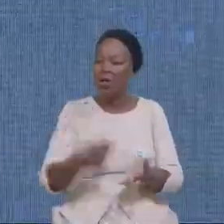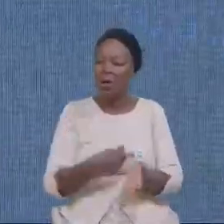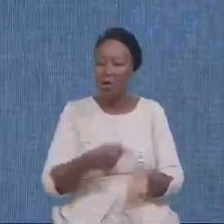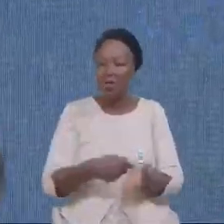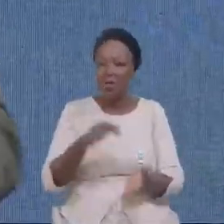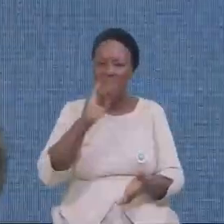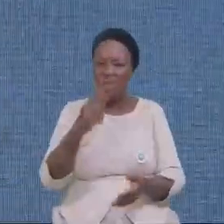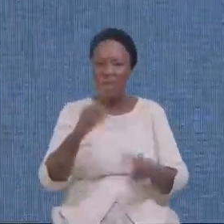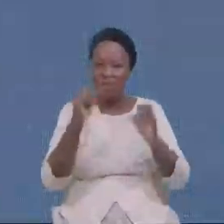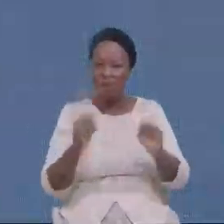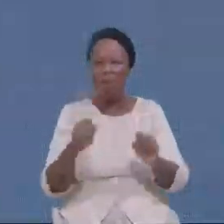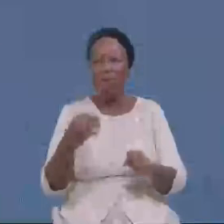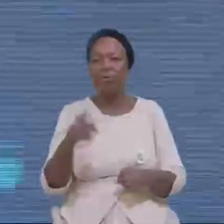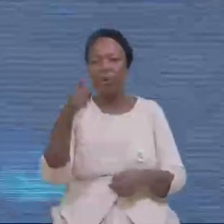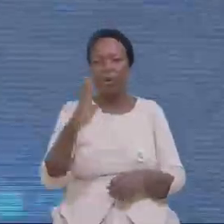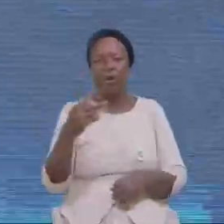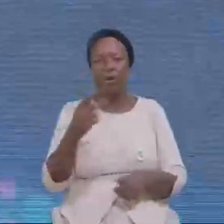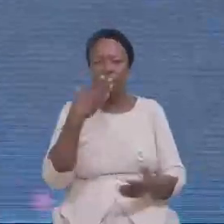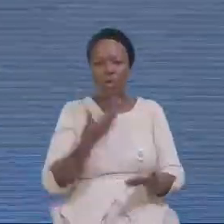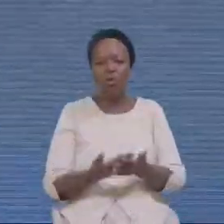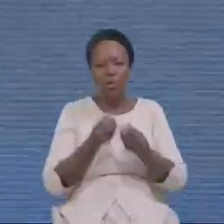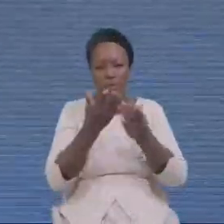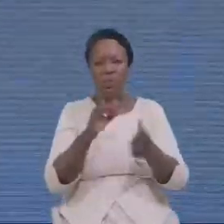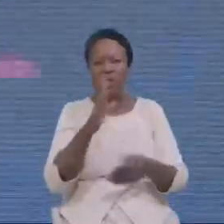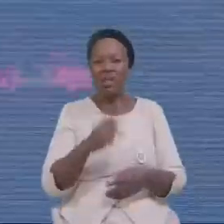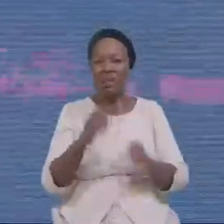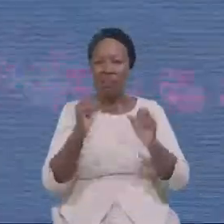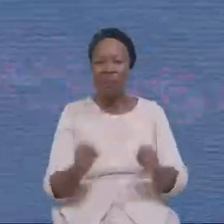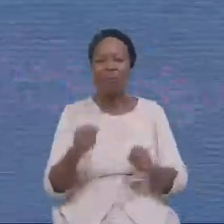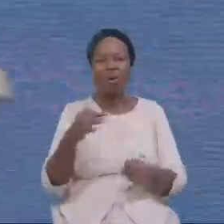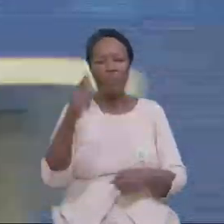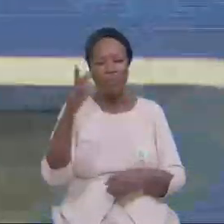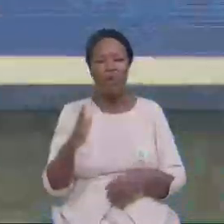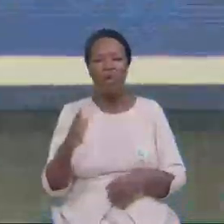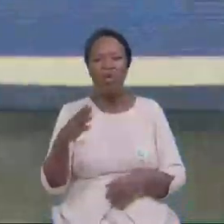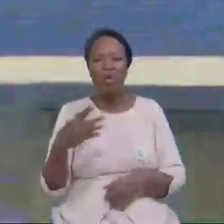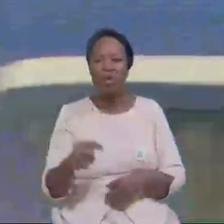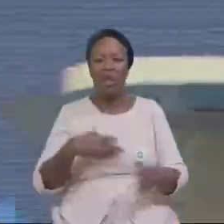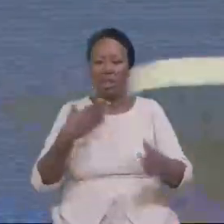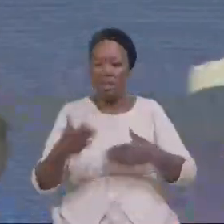L'évangile, c'est la puissance de Dieu. La bonne nouvelle, c'est la puissance de Dieu